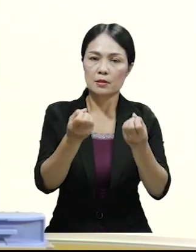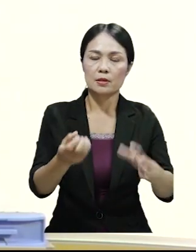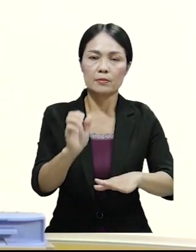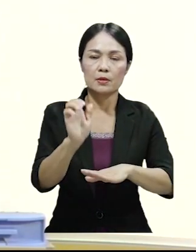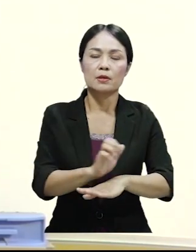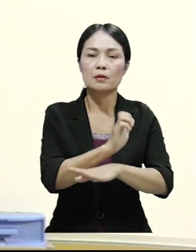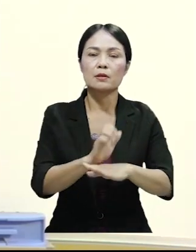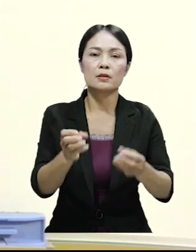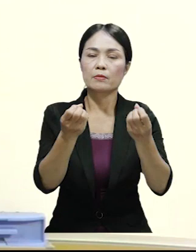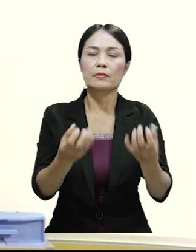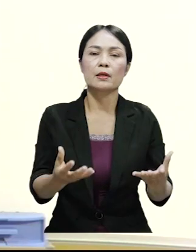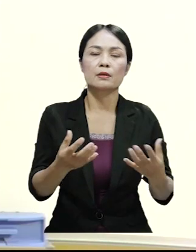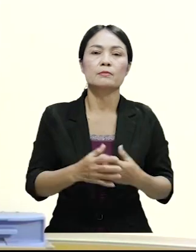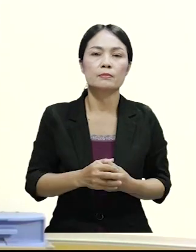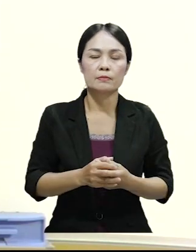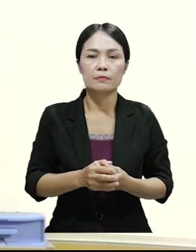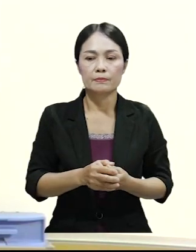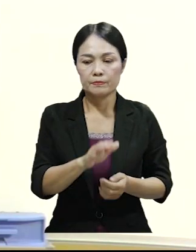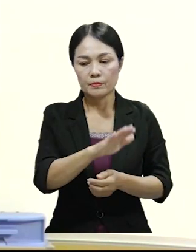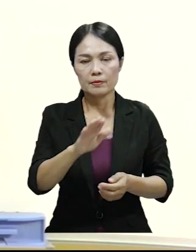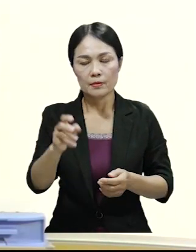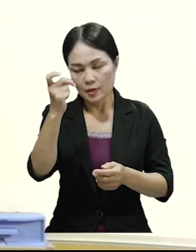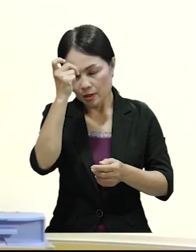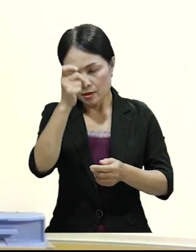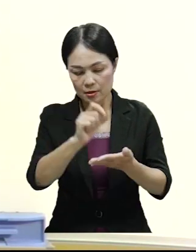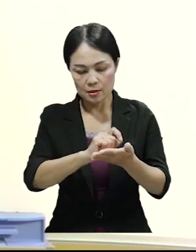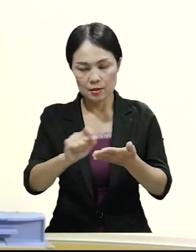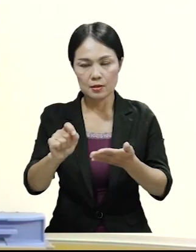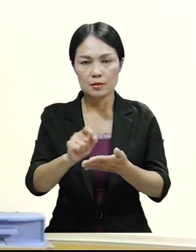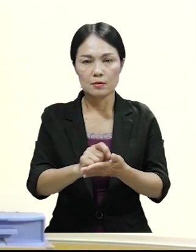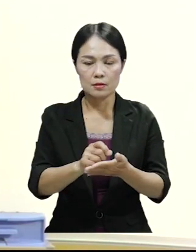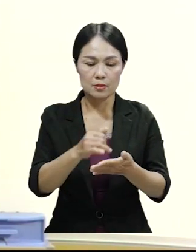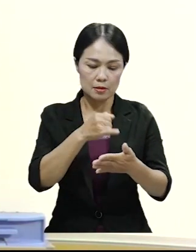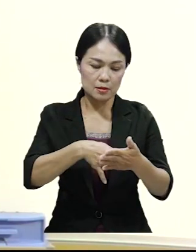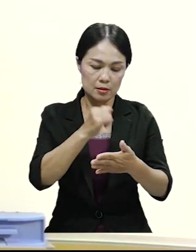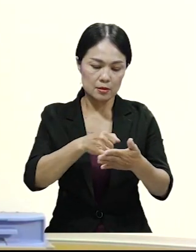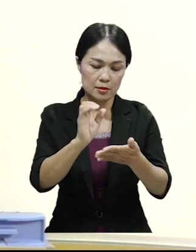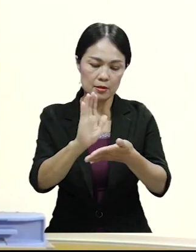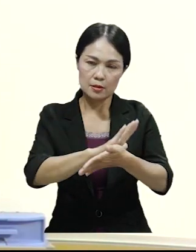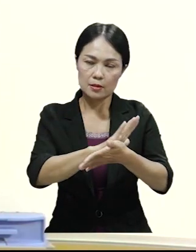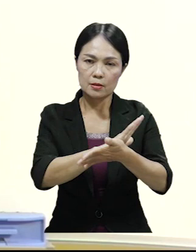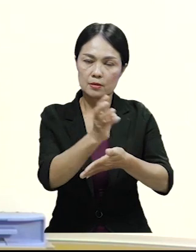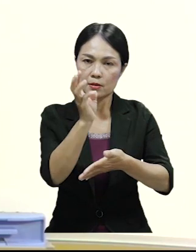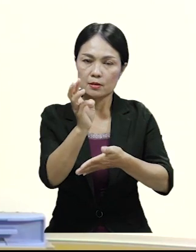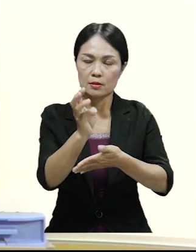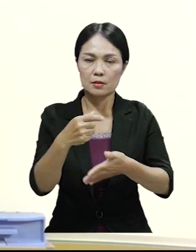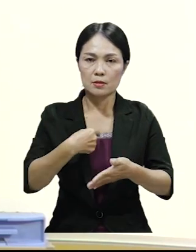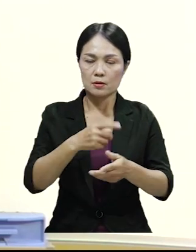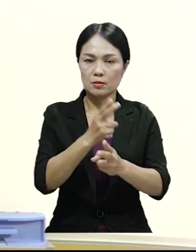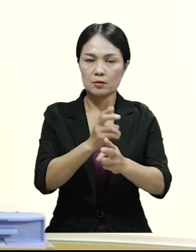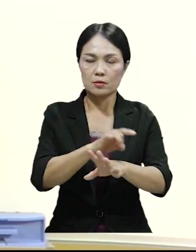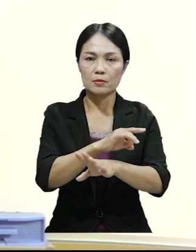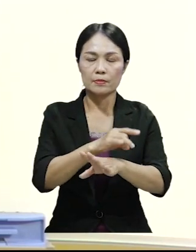ប៉ុន្មានចង្វាក់ដែរណាអញ្ចឹងសុំកូនគិតហើយសរសេរលើក្តារព្រៀងរបស់កូនបន្តិចមកណាកូនណាលោកគ្រូទុកពេលឲ្យកូន